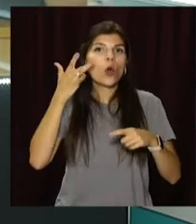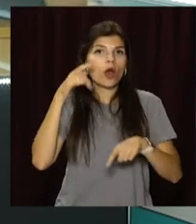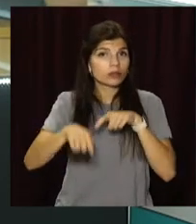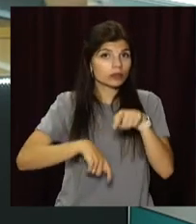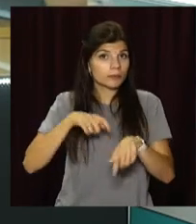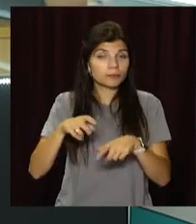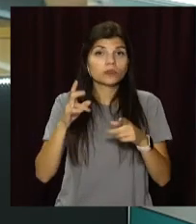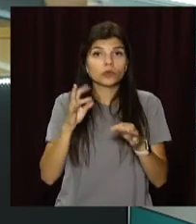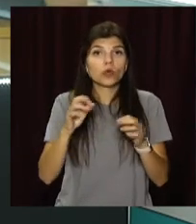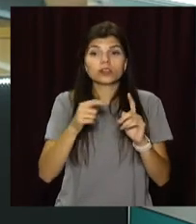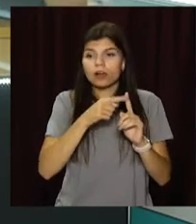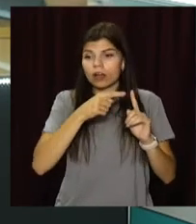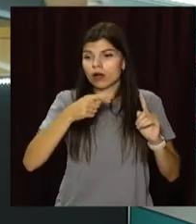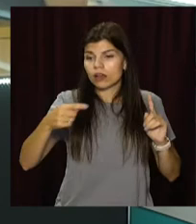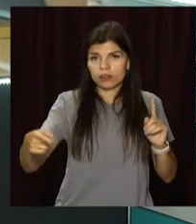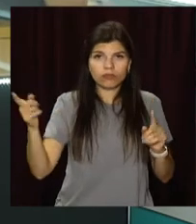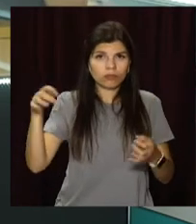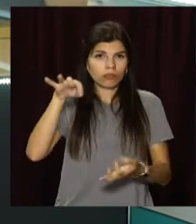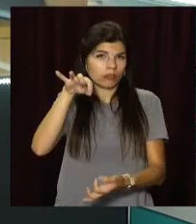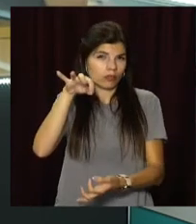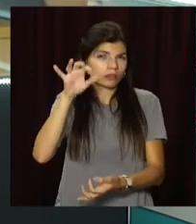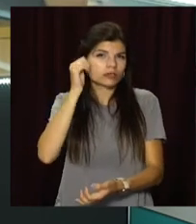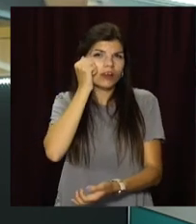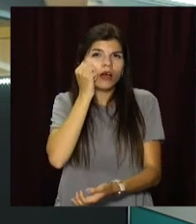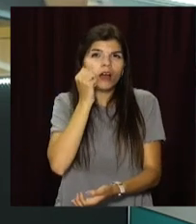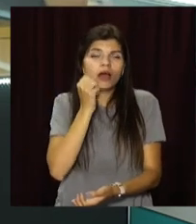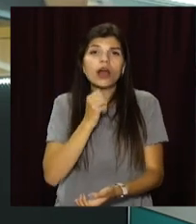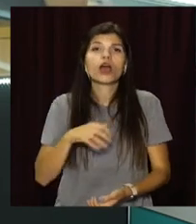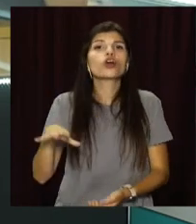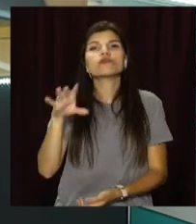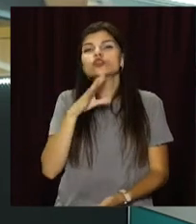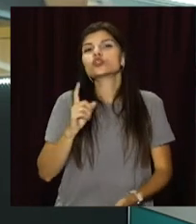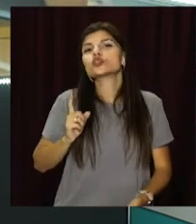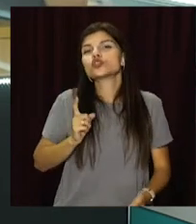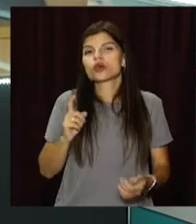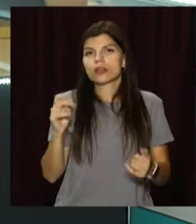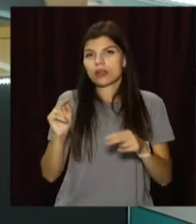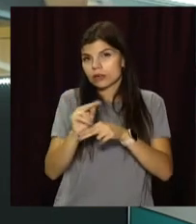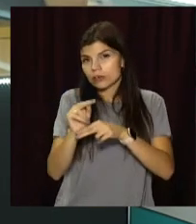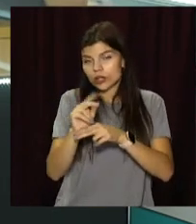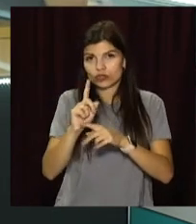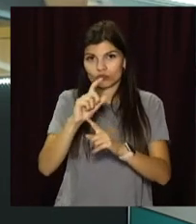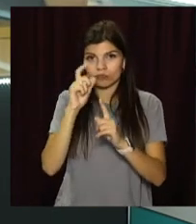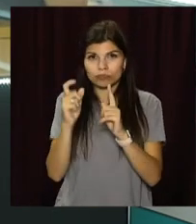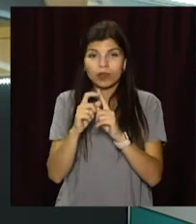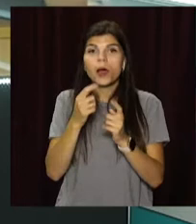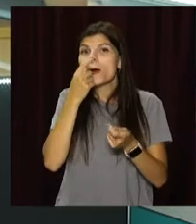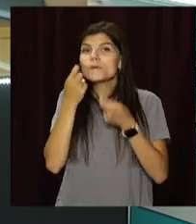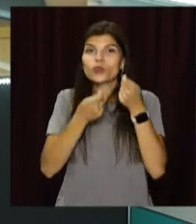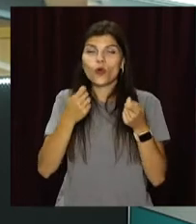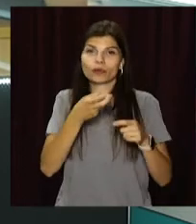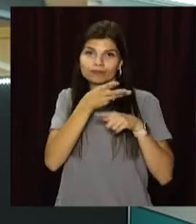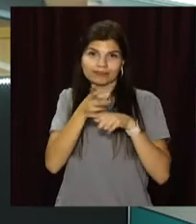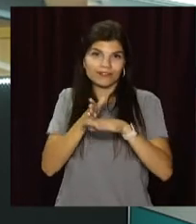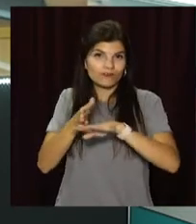атлетики. Але за півстоліття комплекс застарів. Тож зараз всі з нетерпінням чекають на завершення ремонтних робіт. Подробиці далі в